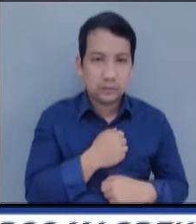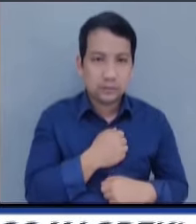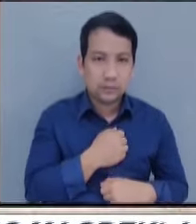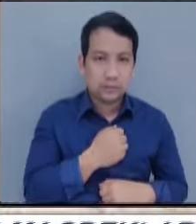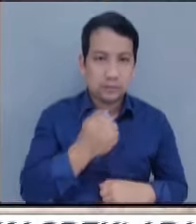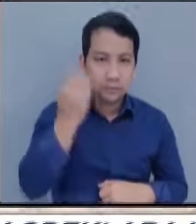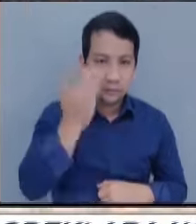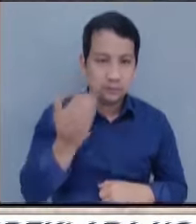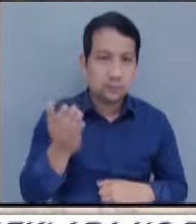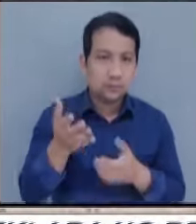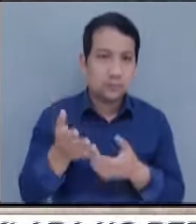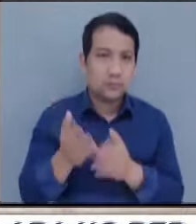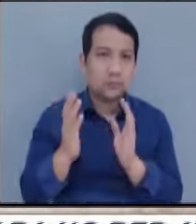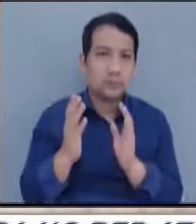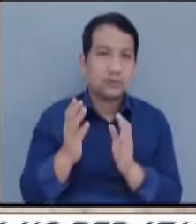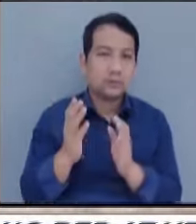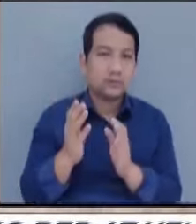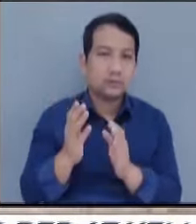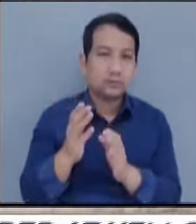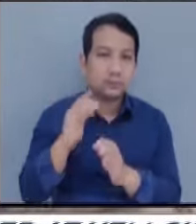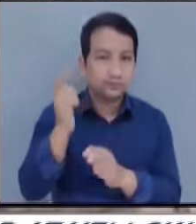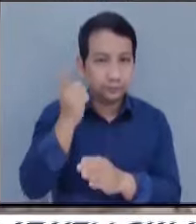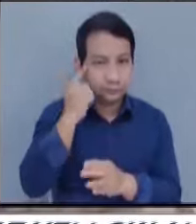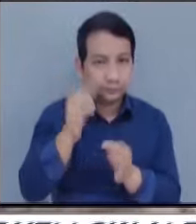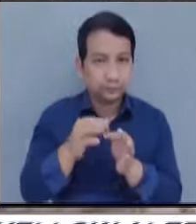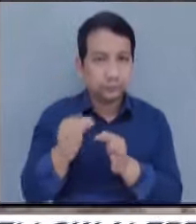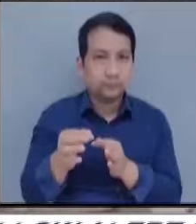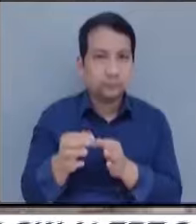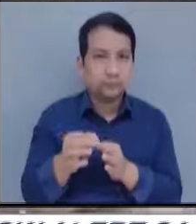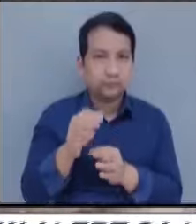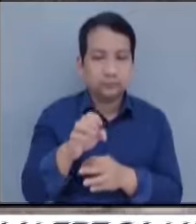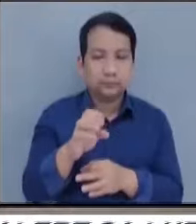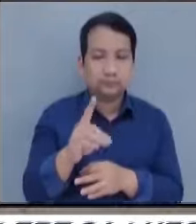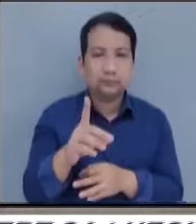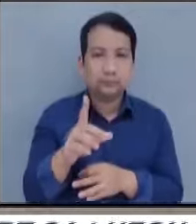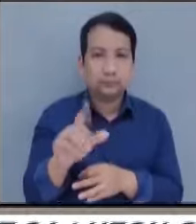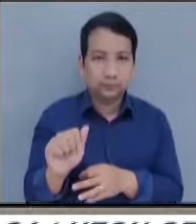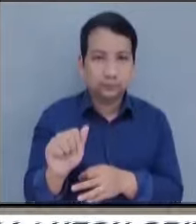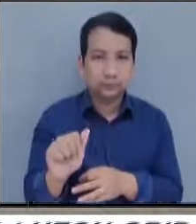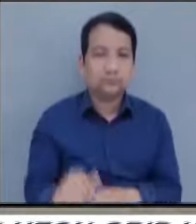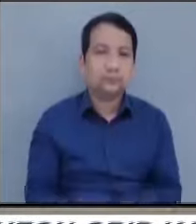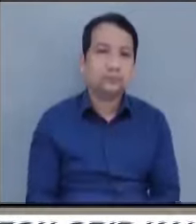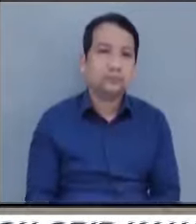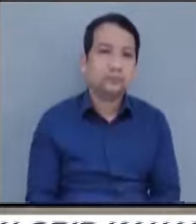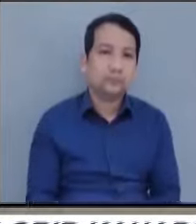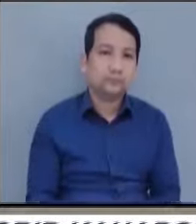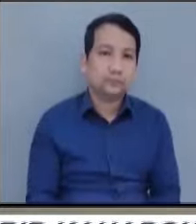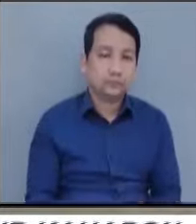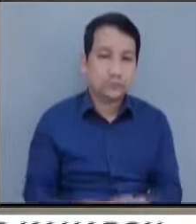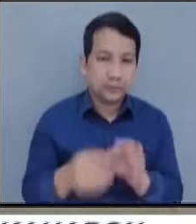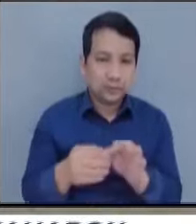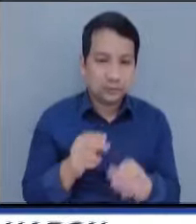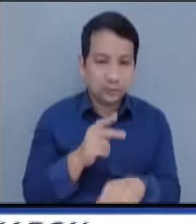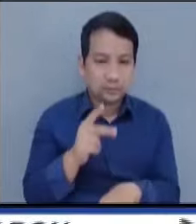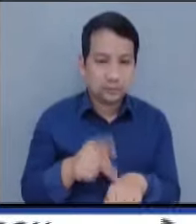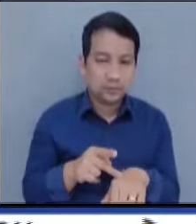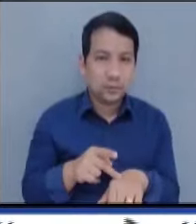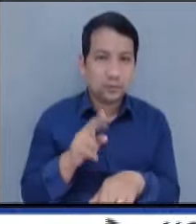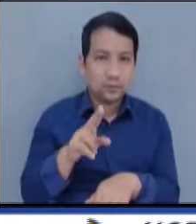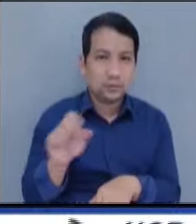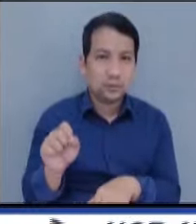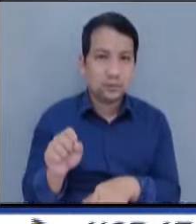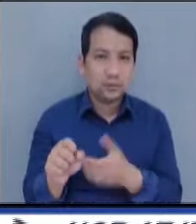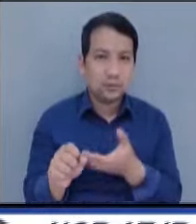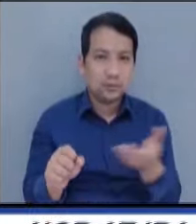payagan ng pangulo na i-expand ang enhanced defense cooperation agreement o edc sa pagitan ng Pilipinas at Estados Unidos kung